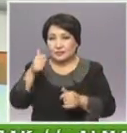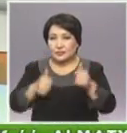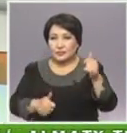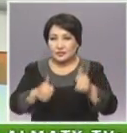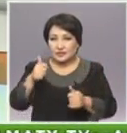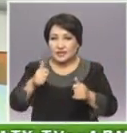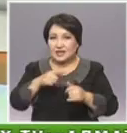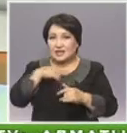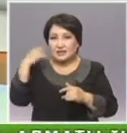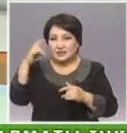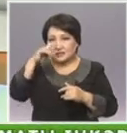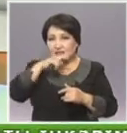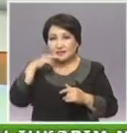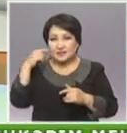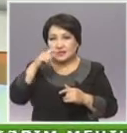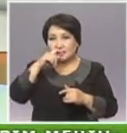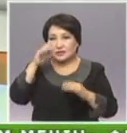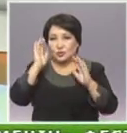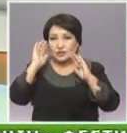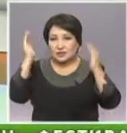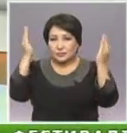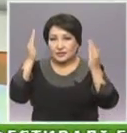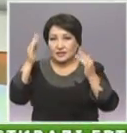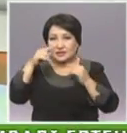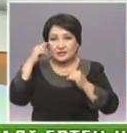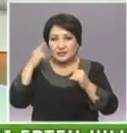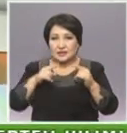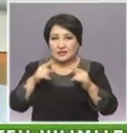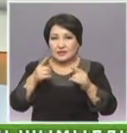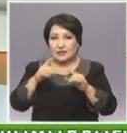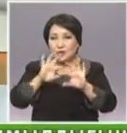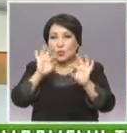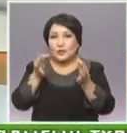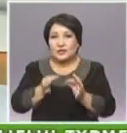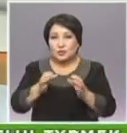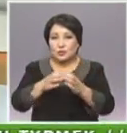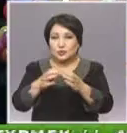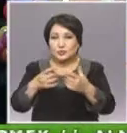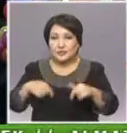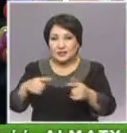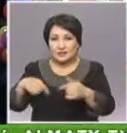Қырғызстан, Ресей және Душанбенің ең үздік өнер ұжымдары қатысты.